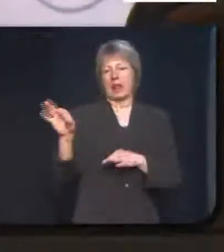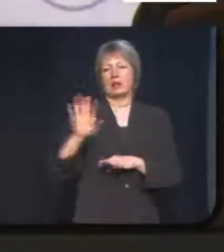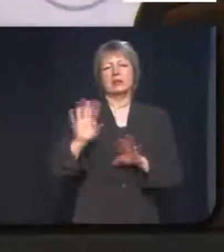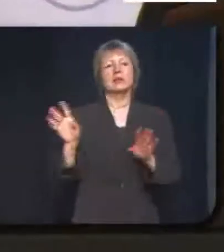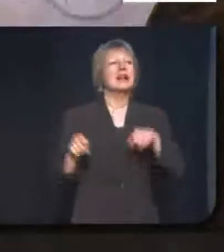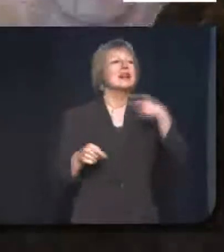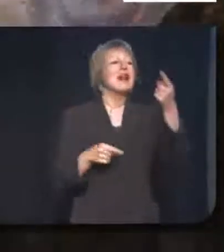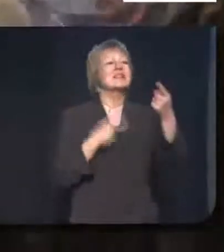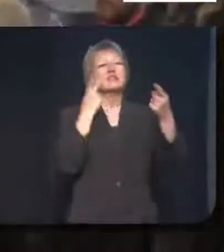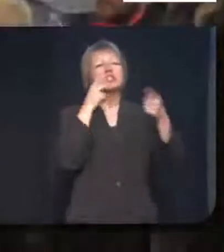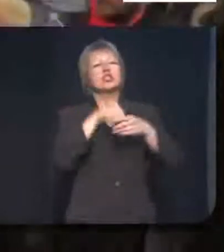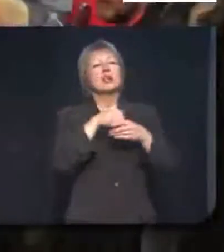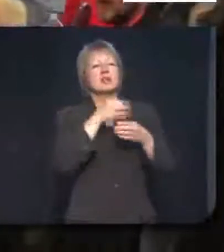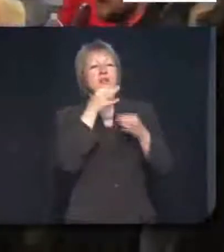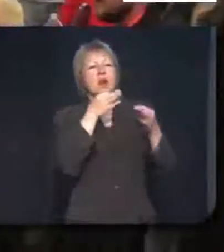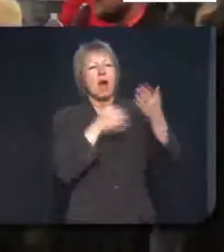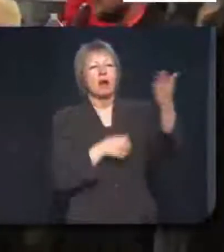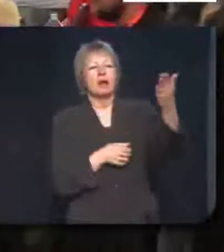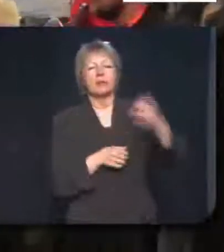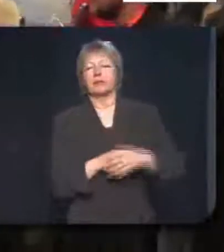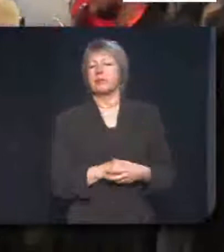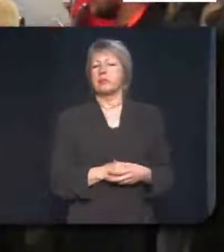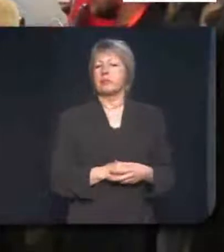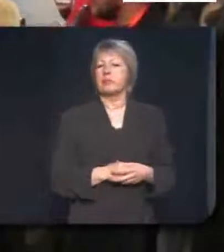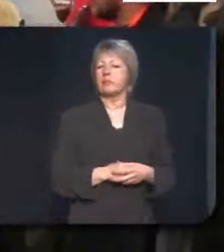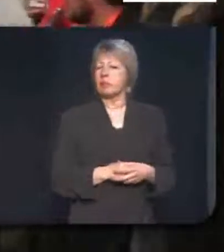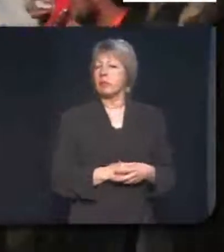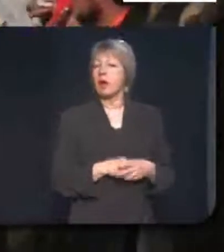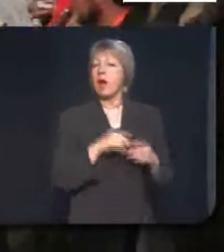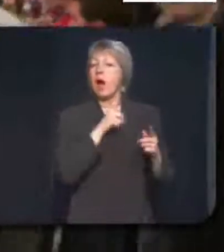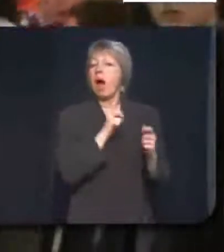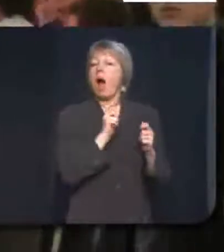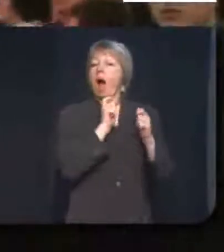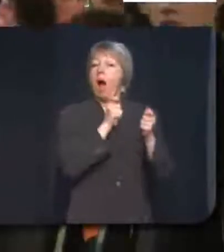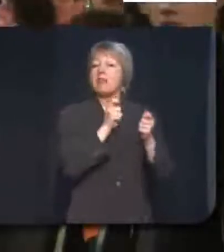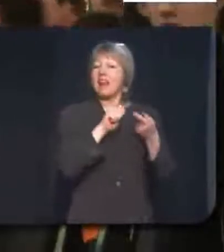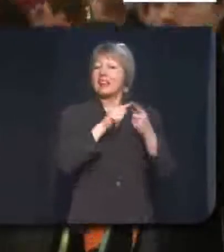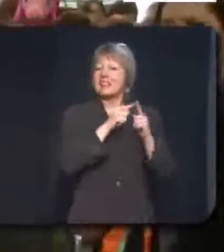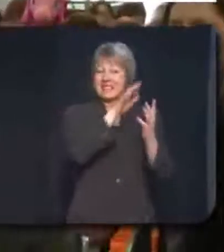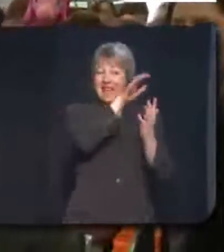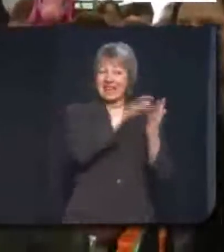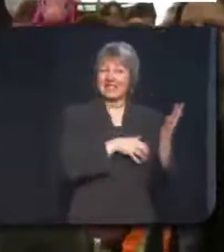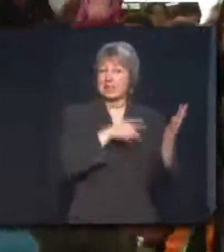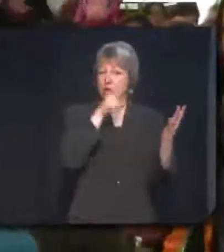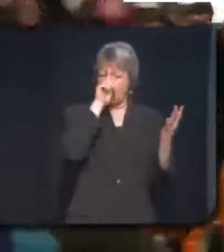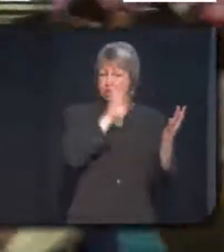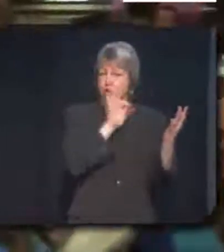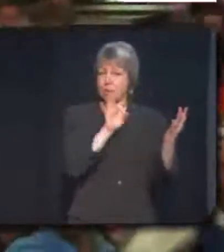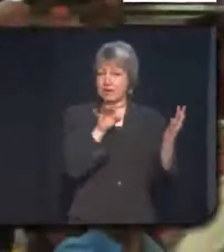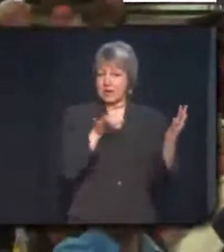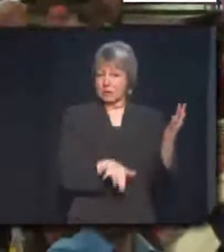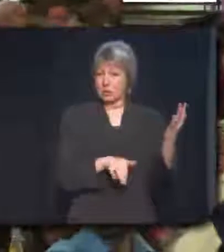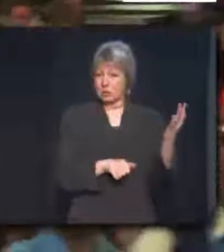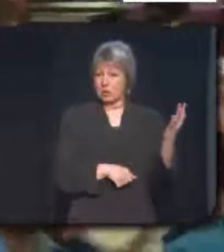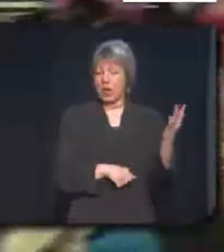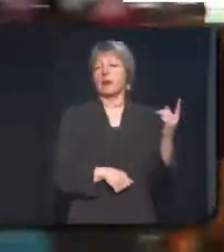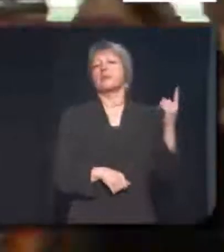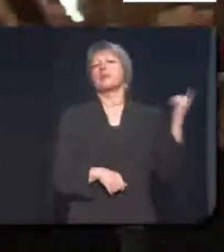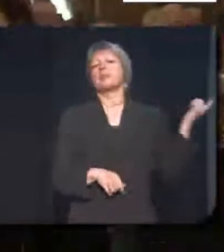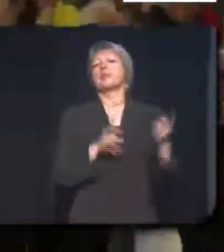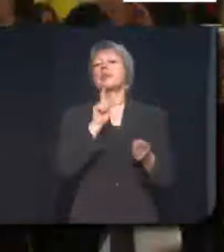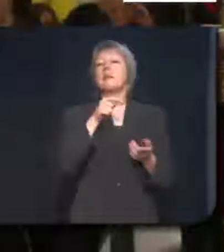Verständnisfrage gibt's den Antragstext auch in deutscher Übersetzung in der Begründung steht die deutsche Übersetzung